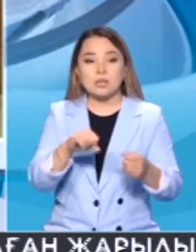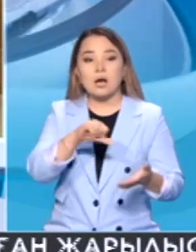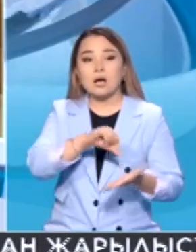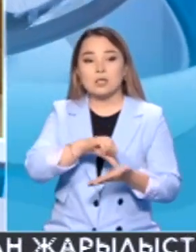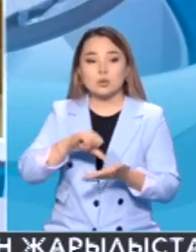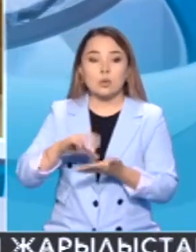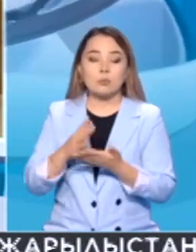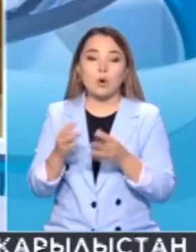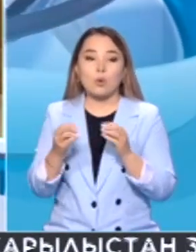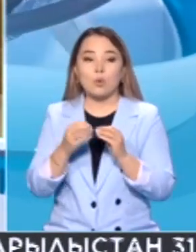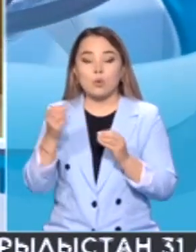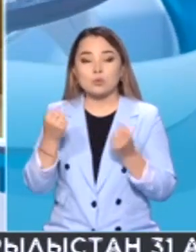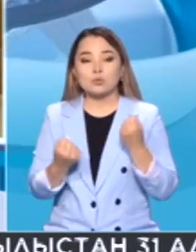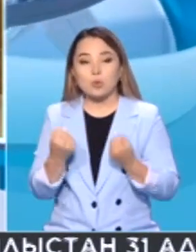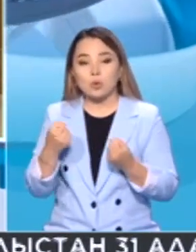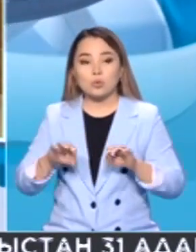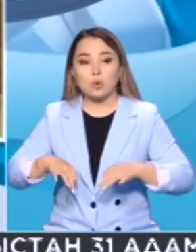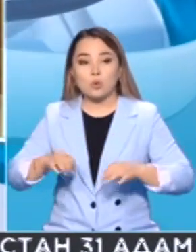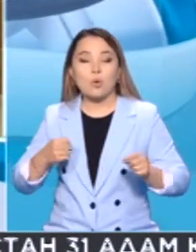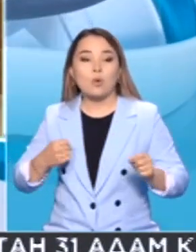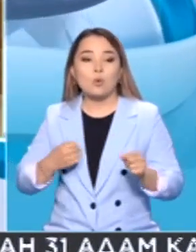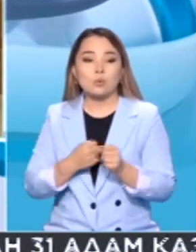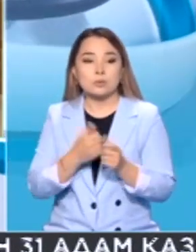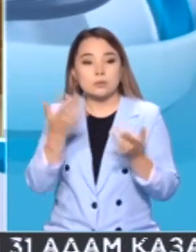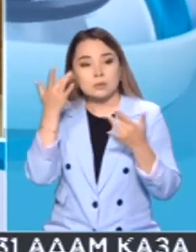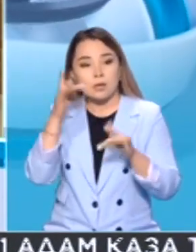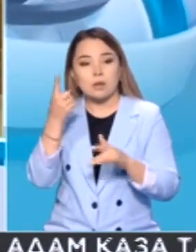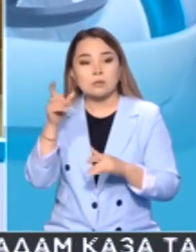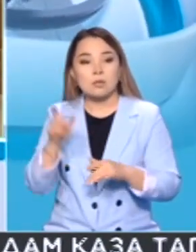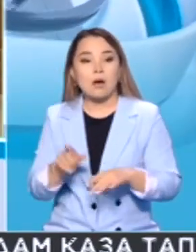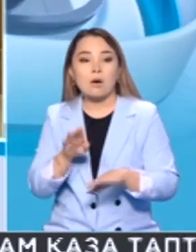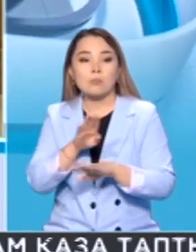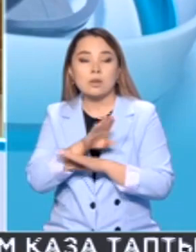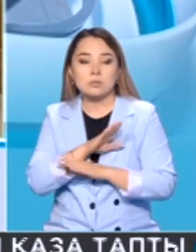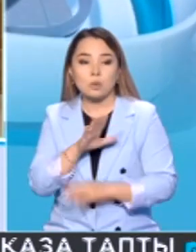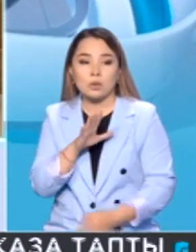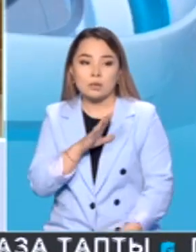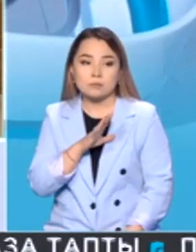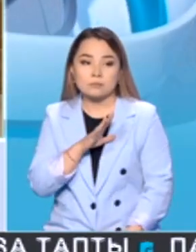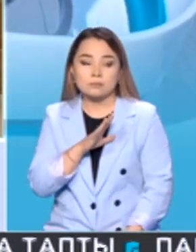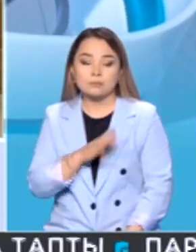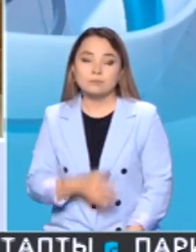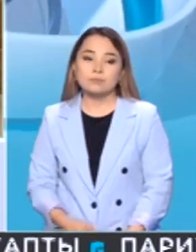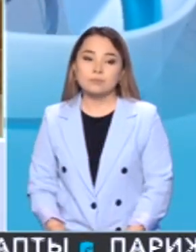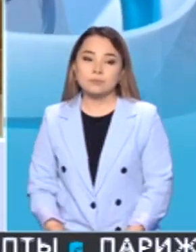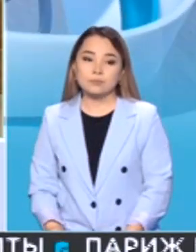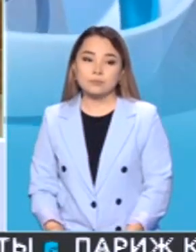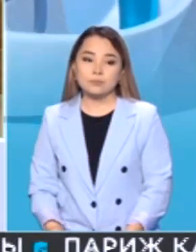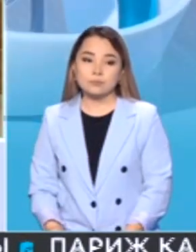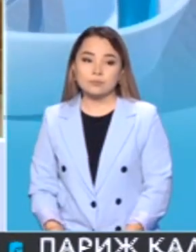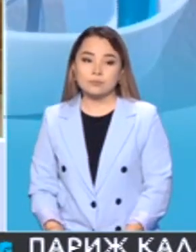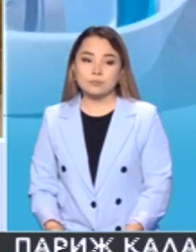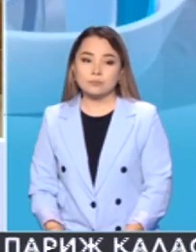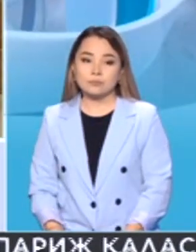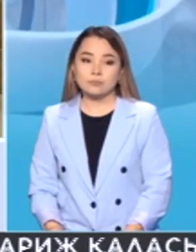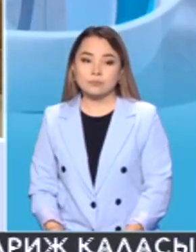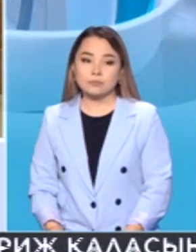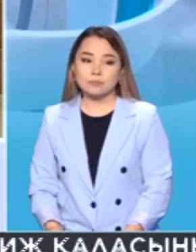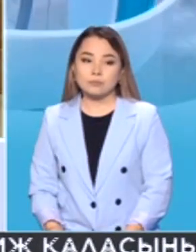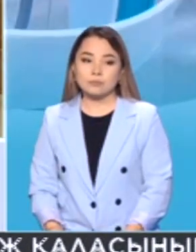қатысуымен 10 жол көлік оқиғасы тіркеліп, бір адам қайтыс болған екен. Дархан. Рахмет,